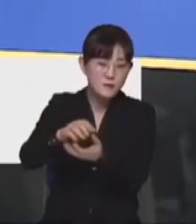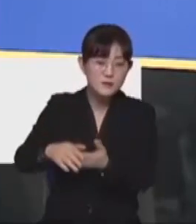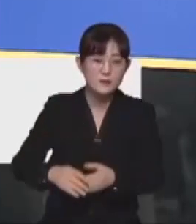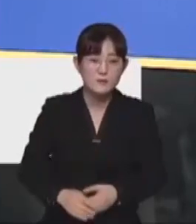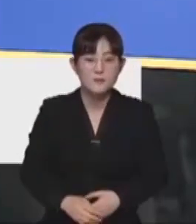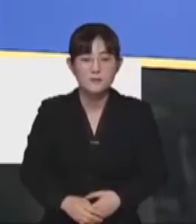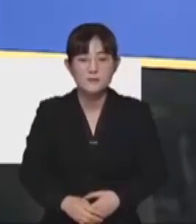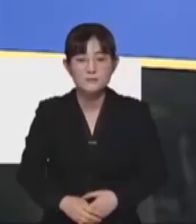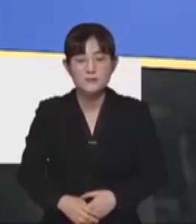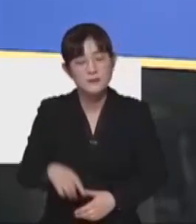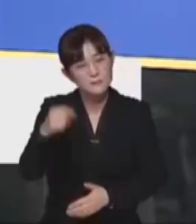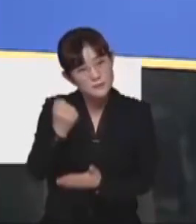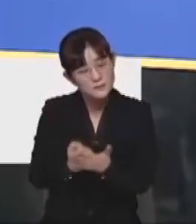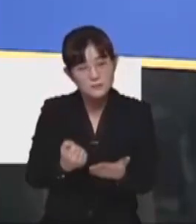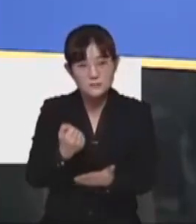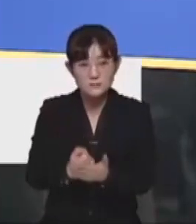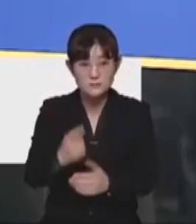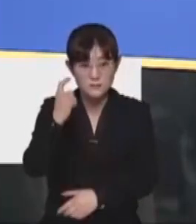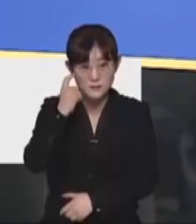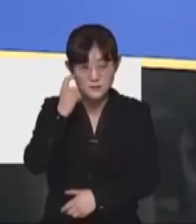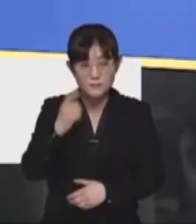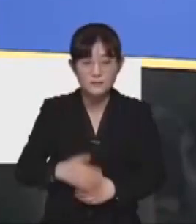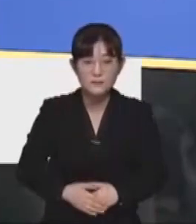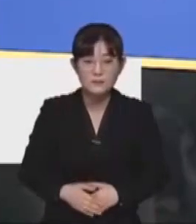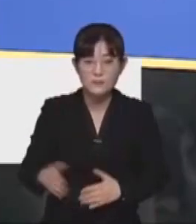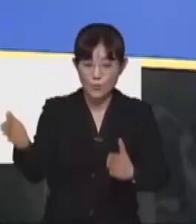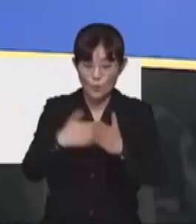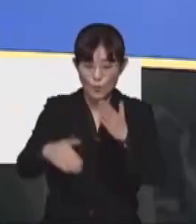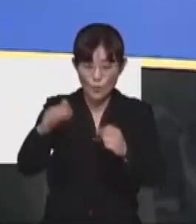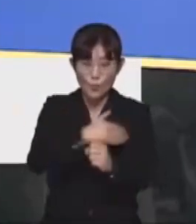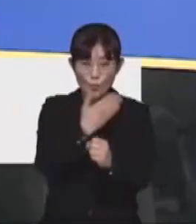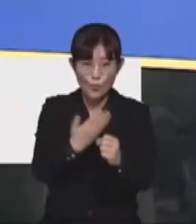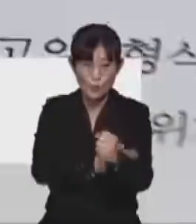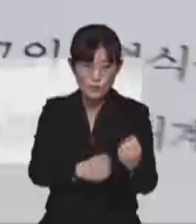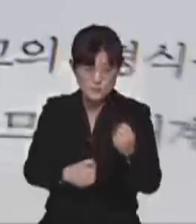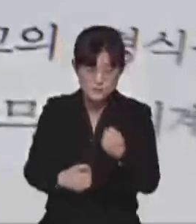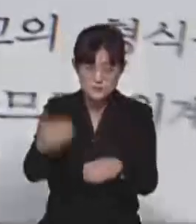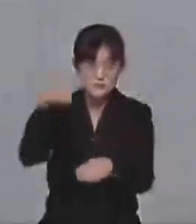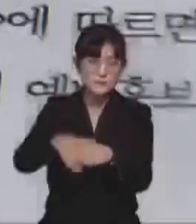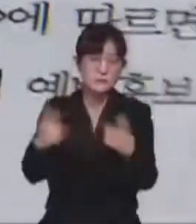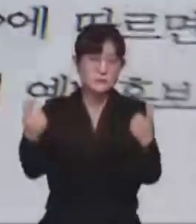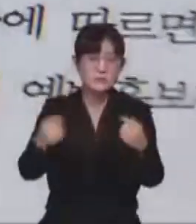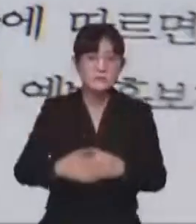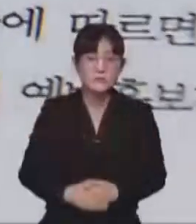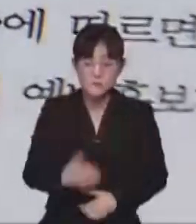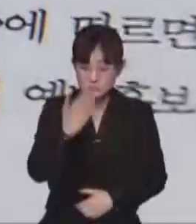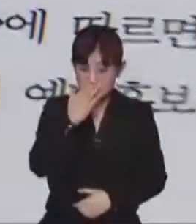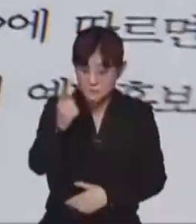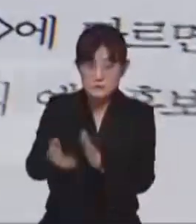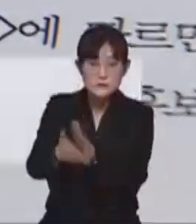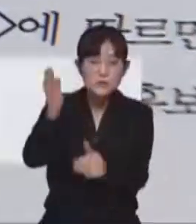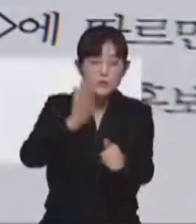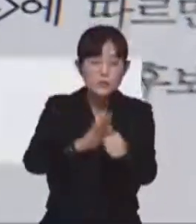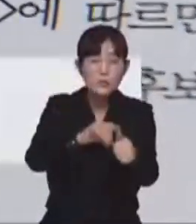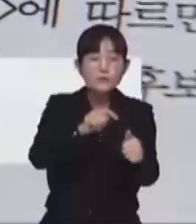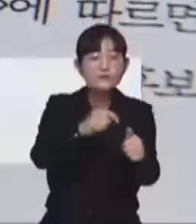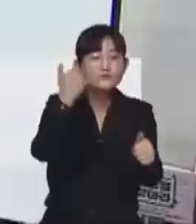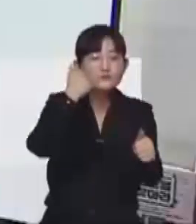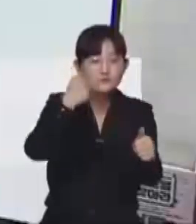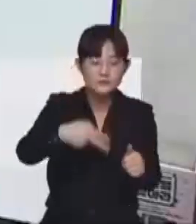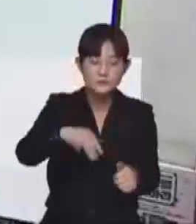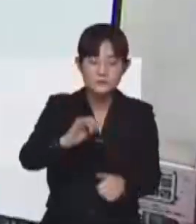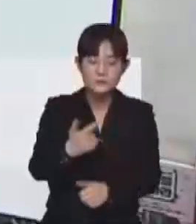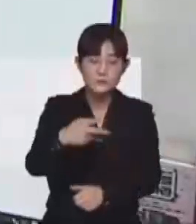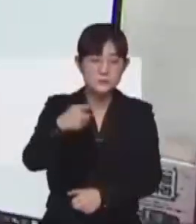생각합니다. 그리고 이게 신종 관권선거라고 생각합니다. 순천시의 지원을 받는 것으로 알려진 신성식